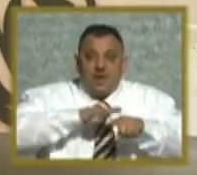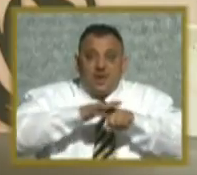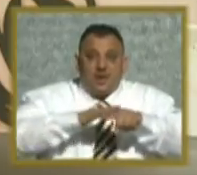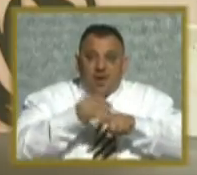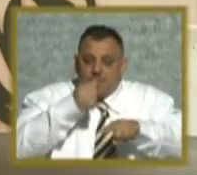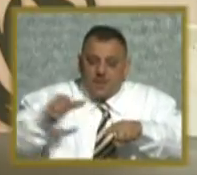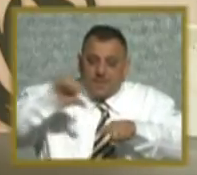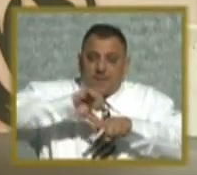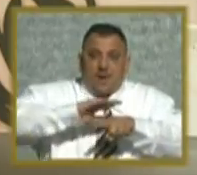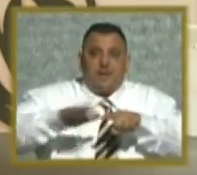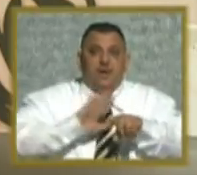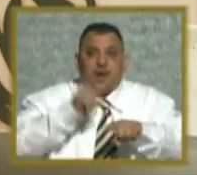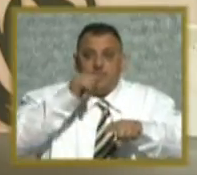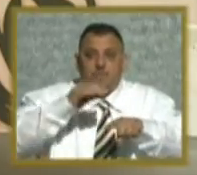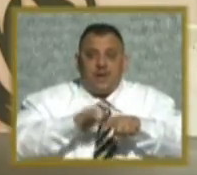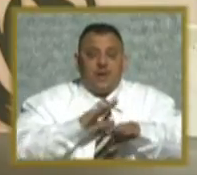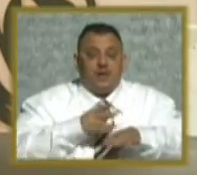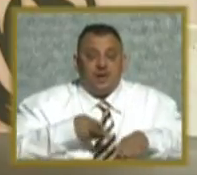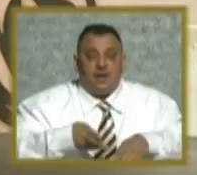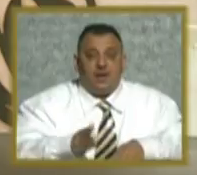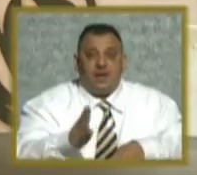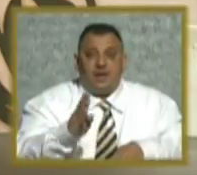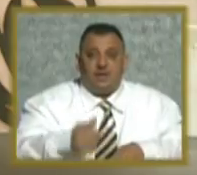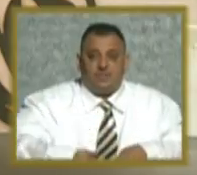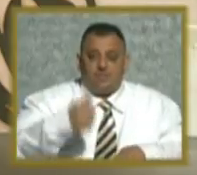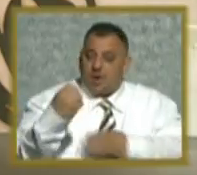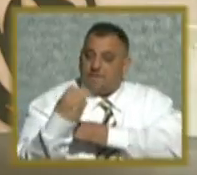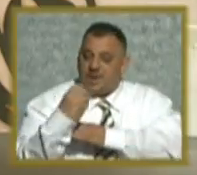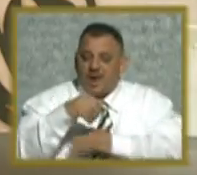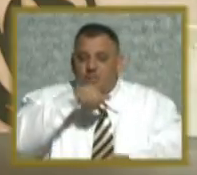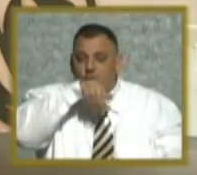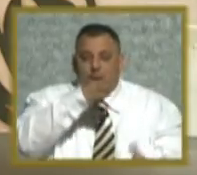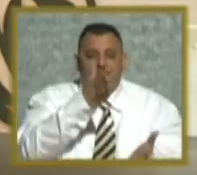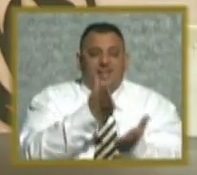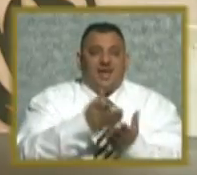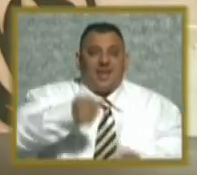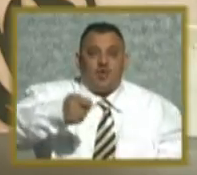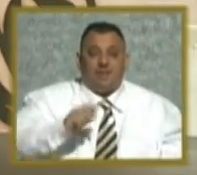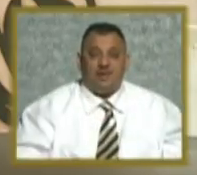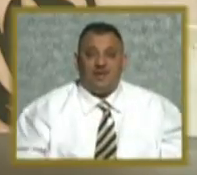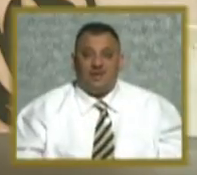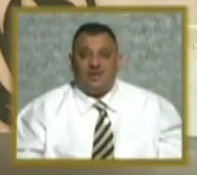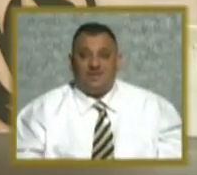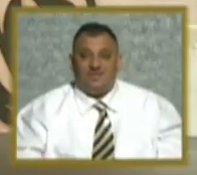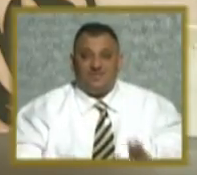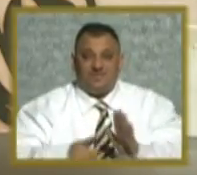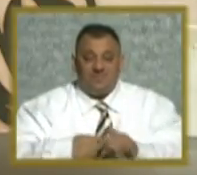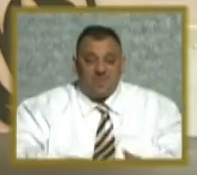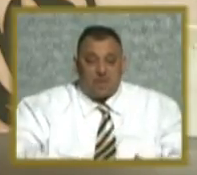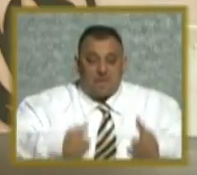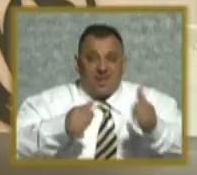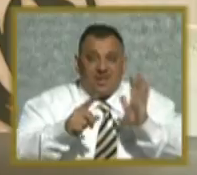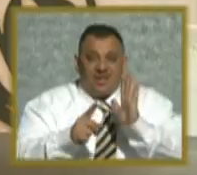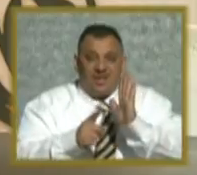بالماء على فرجك من دون أن تنشف ثم تقوم. هكذا أرشدنا النبي صلى الله عليه وآله وسلم إلى مثل هذا